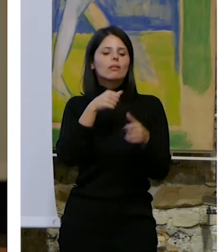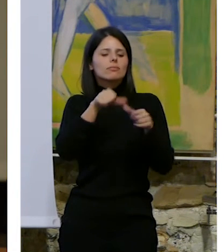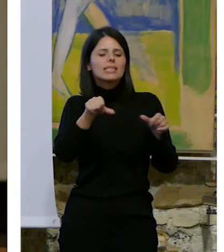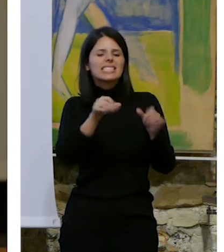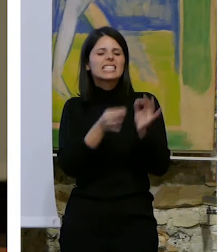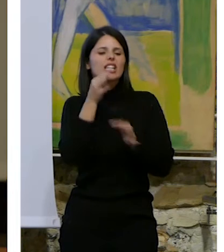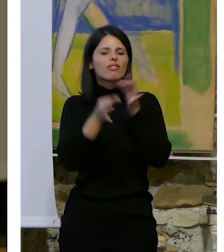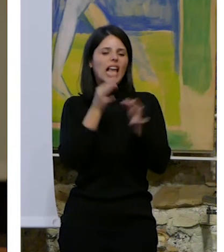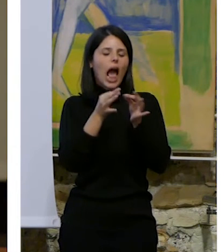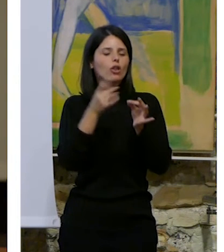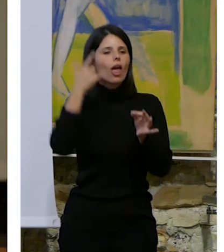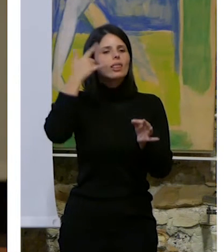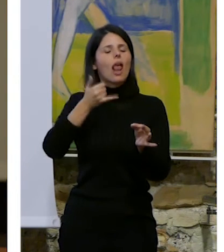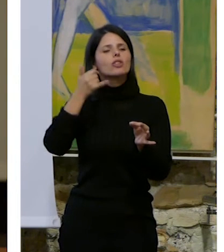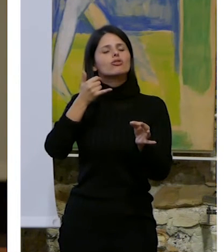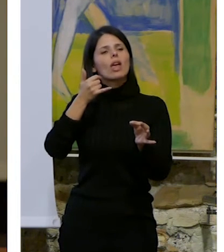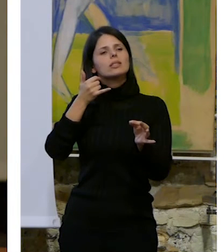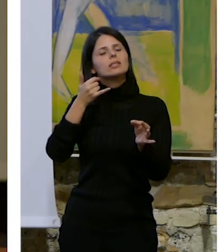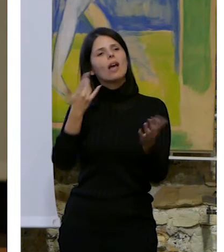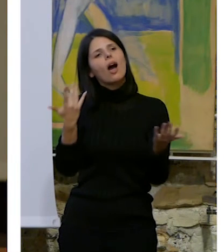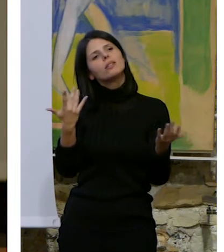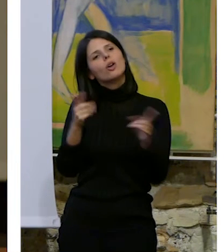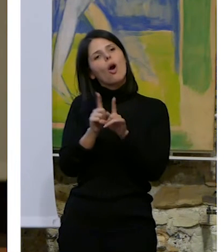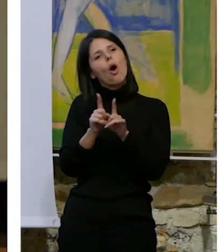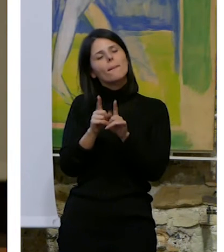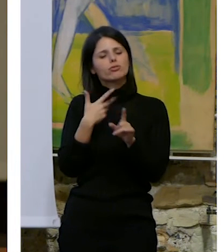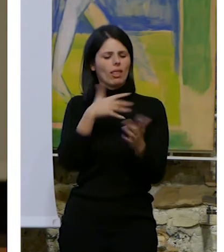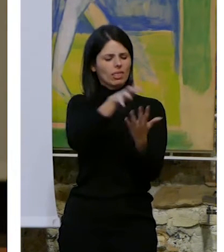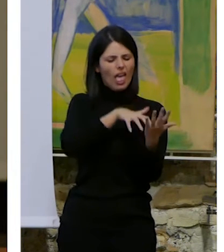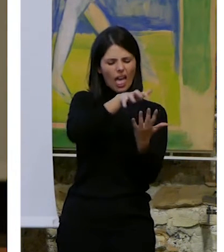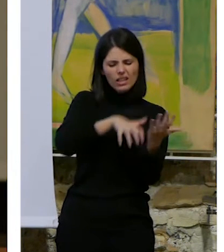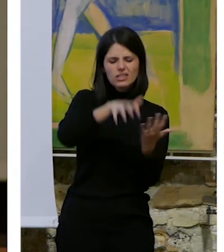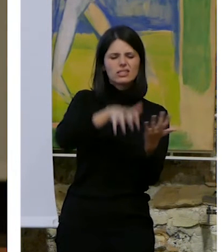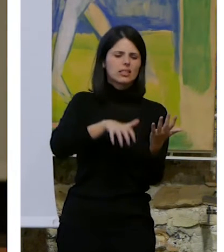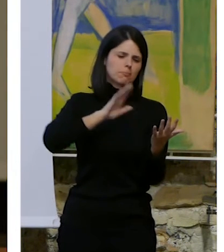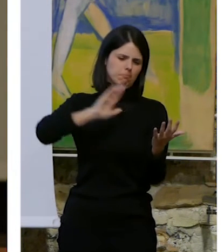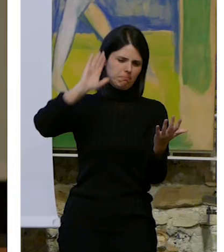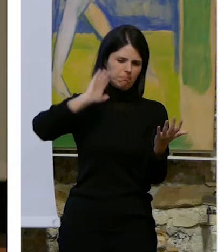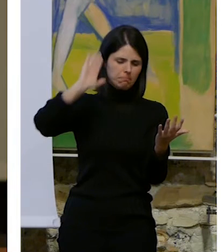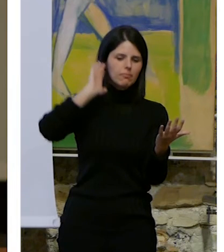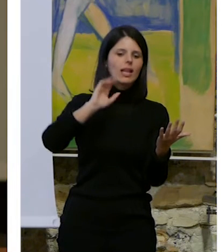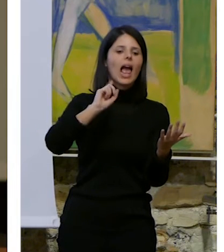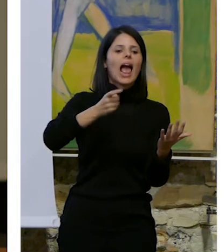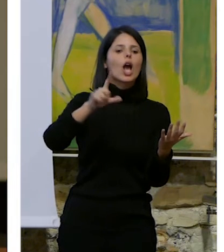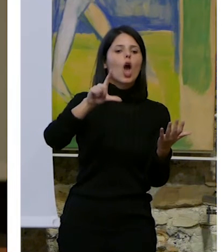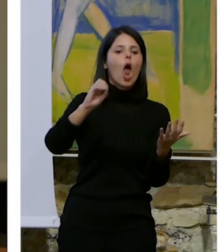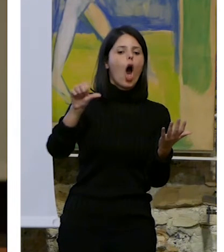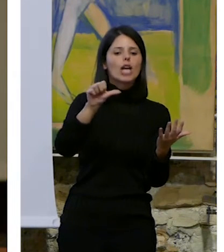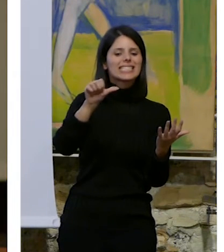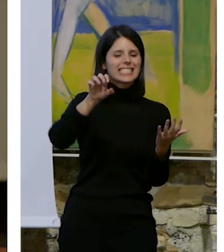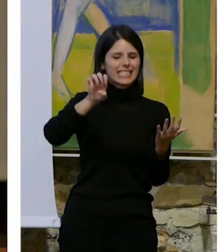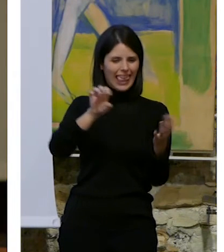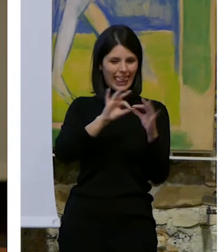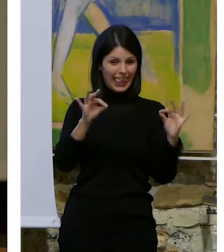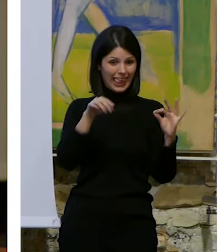finiva l'intelligenza con quella cosa che appare molto carina nei testi, nei manoscritti antichi, che sono le glosse, a tal punto che poi le